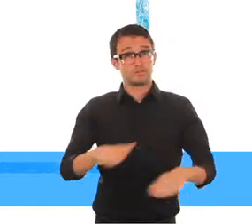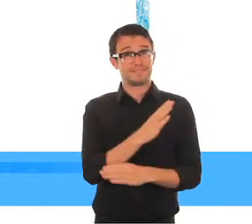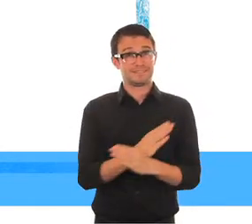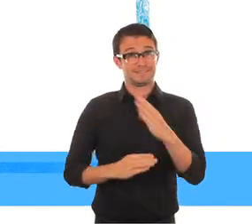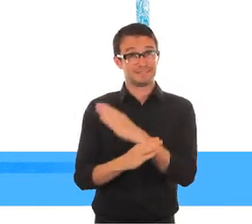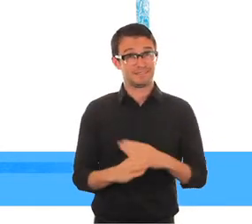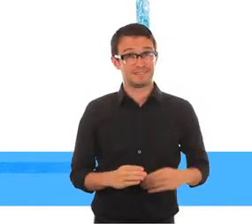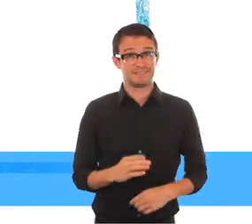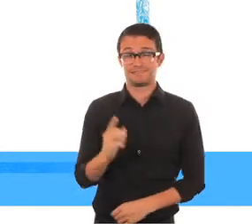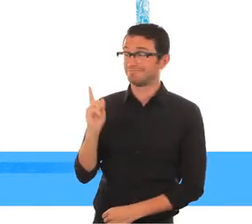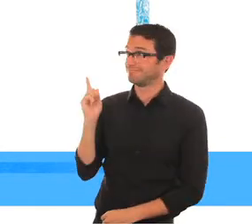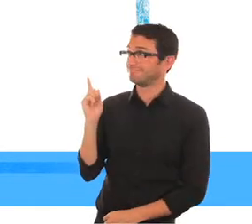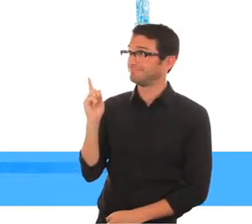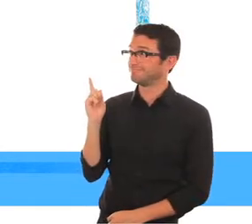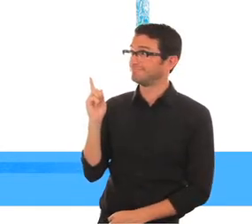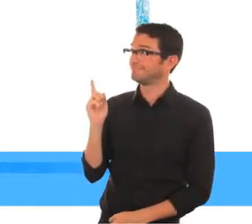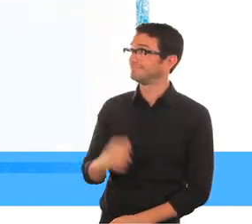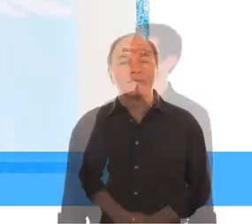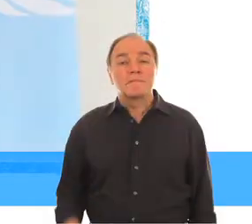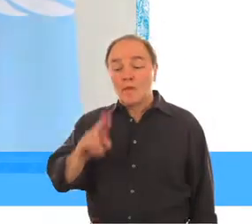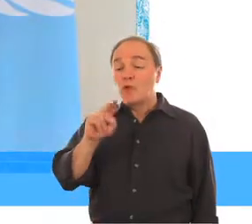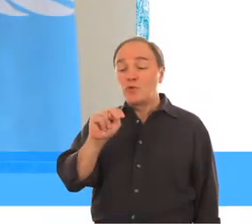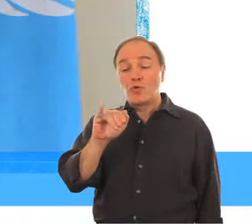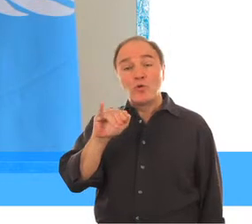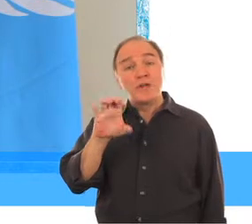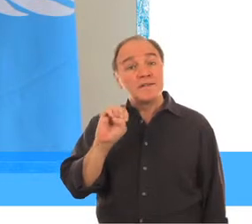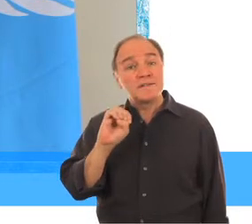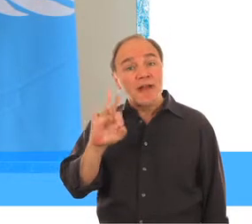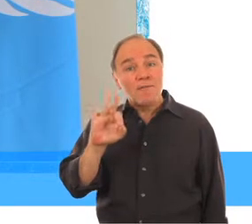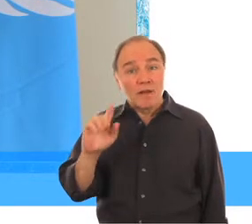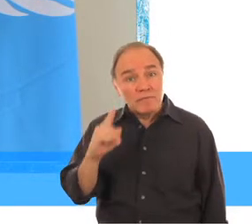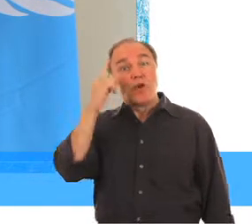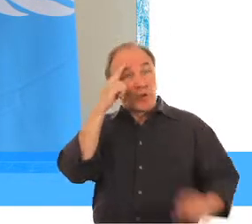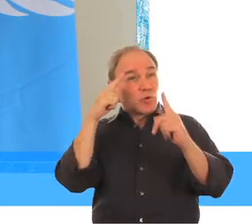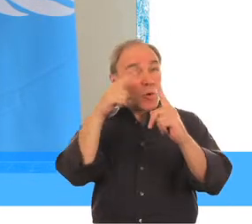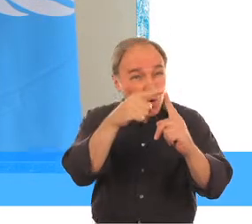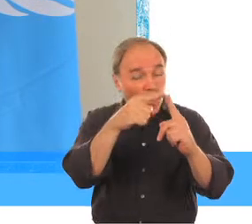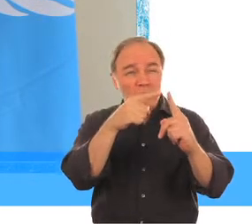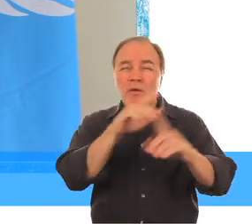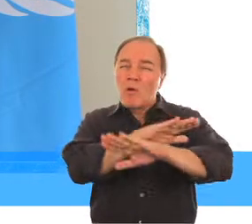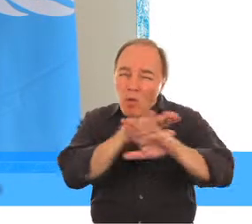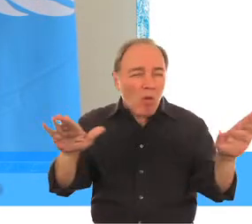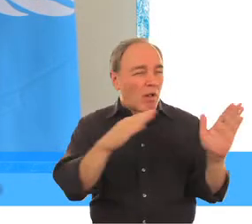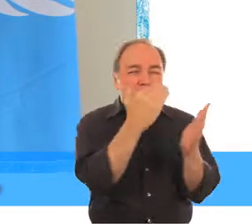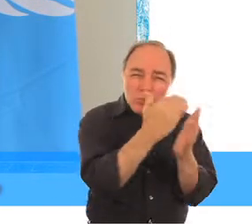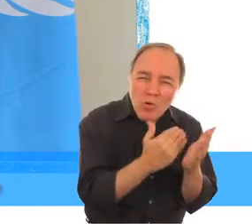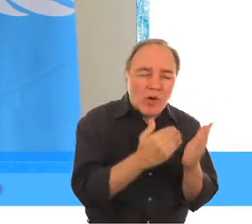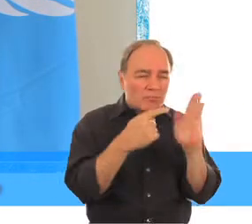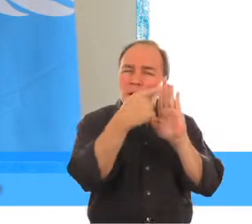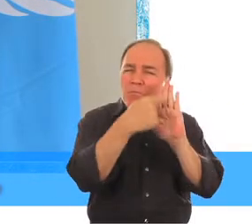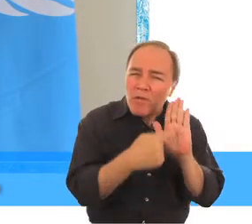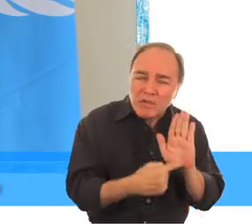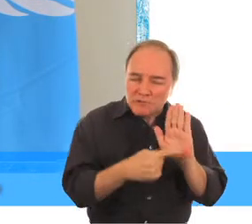aux enfants handicapés, division du programme UNICEF. Le premier but de l'UNICEF est d'intégrer le handicap à l'ensemble de nos politiques et de